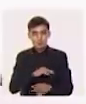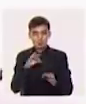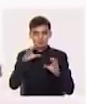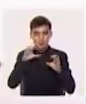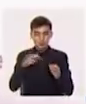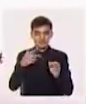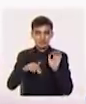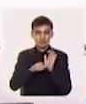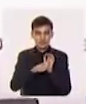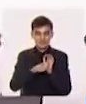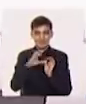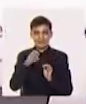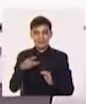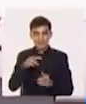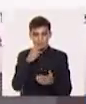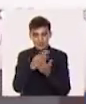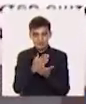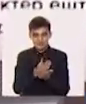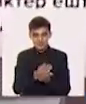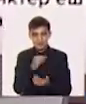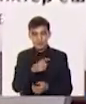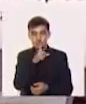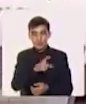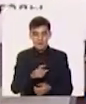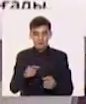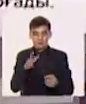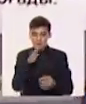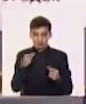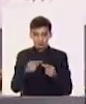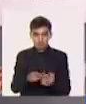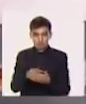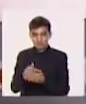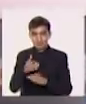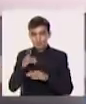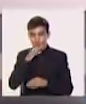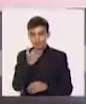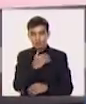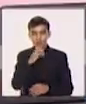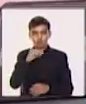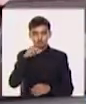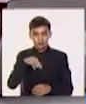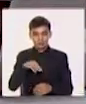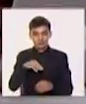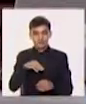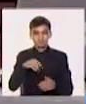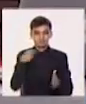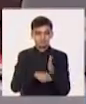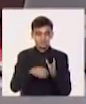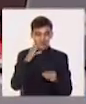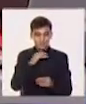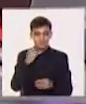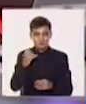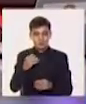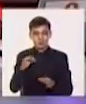заңының 36-шы бабында көрсетілгендей, борышкер дер кезінде несиесін төлемесе, оның шотындағы ақшасына шектеу қойған қаржы